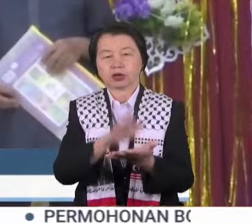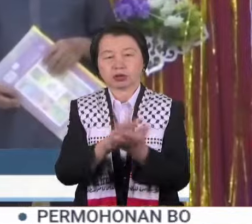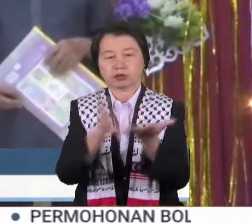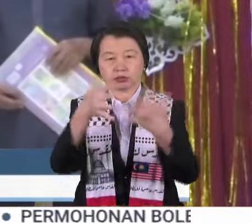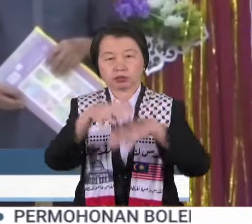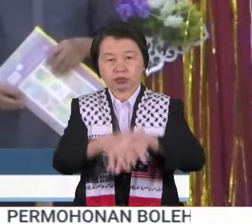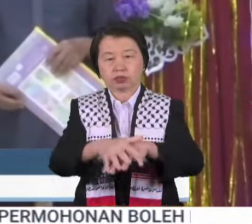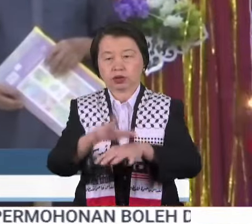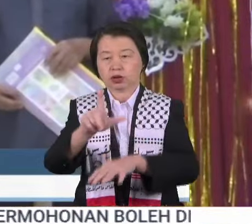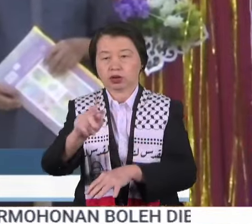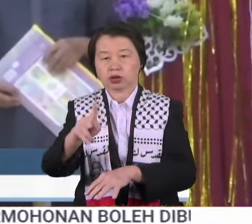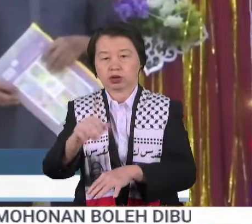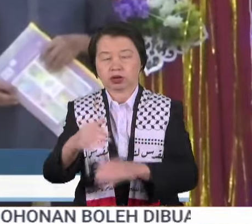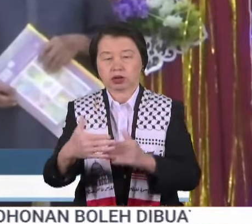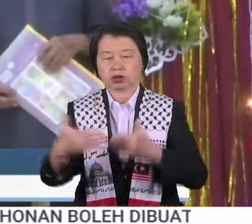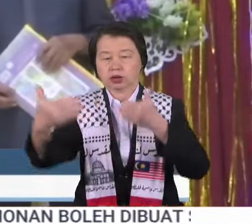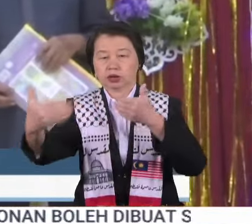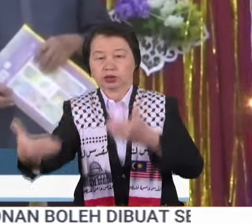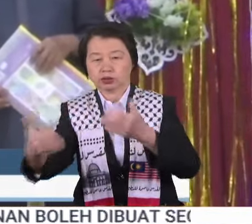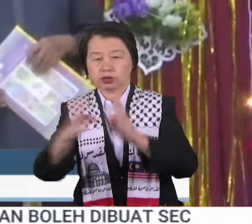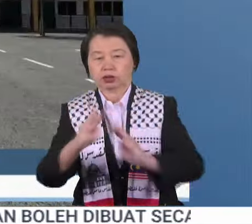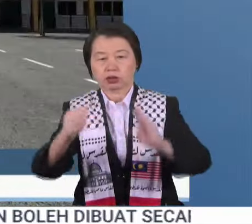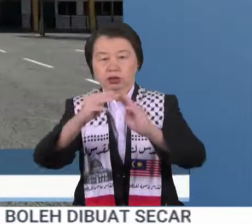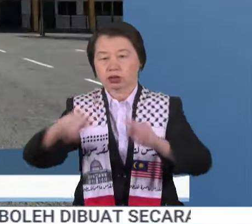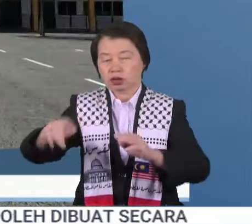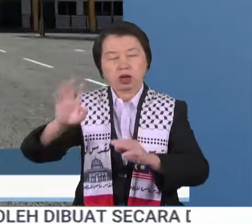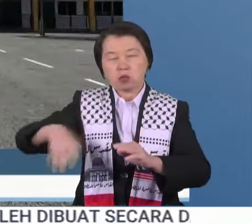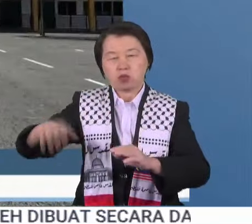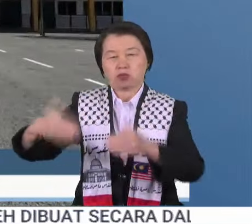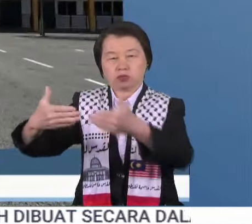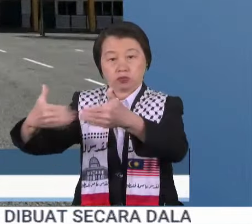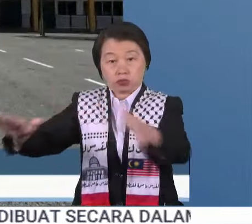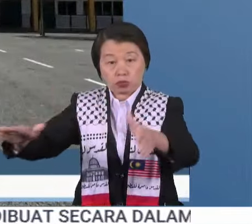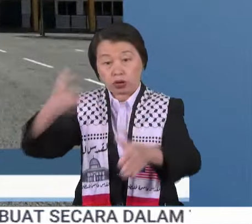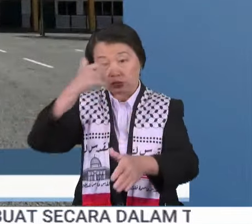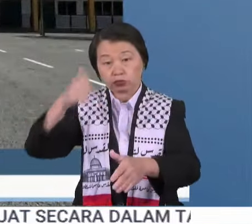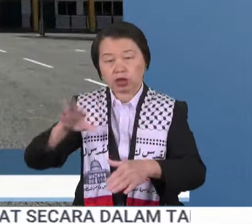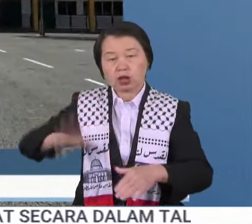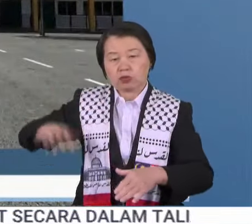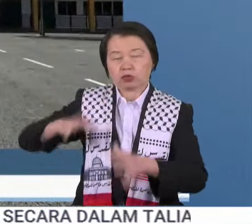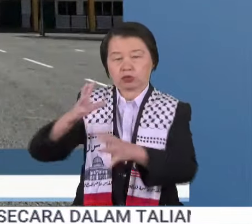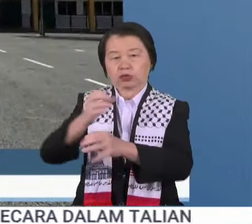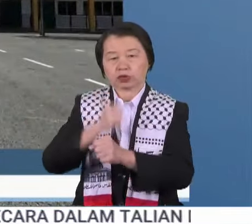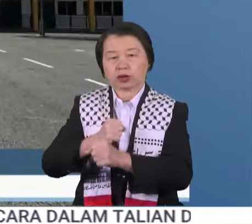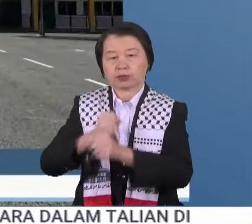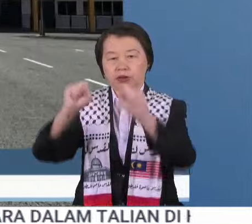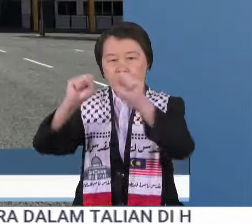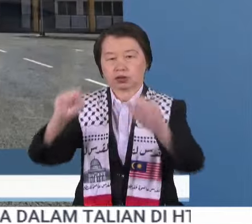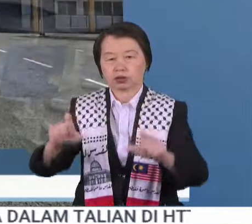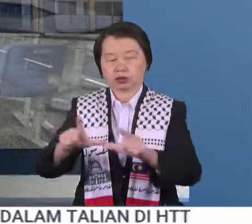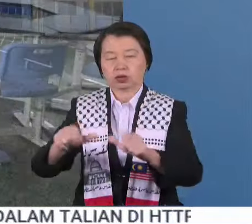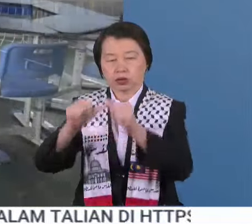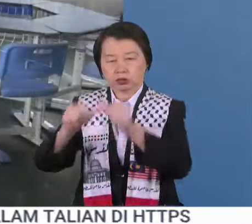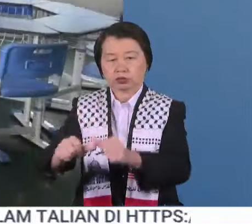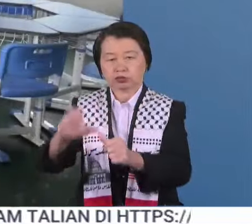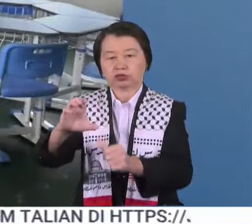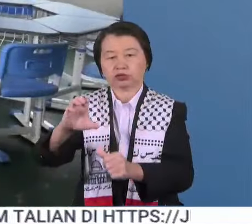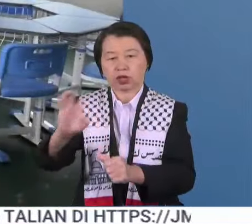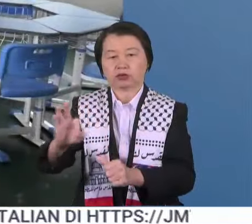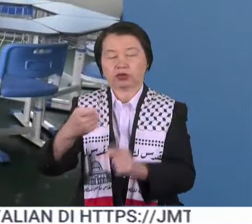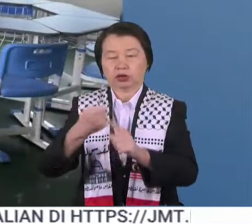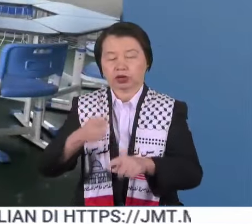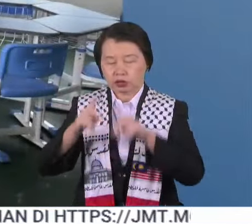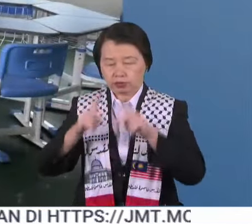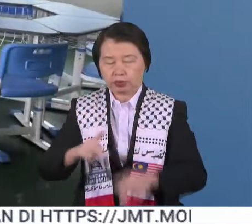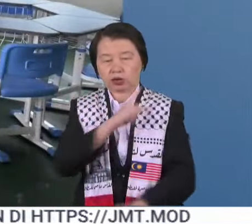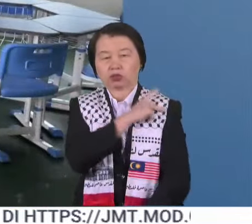lakis yang terletak di hadapan masjid an-nur masih belum dapat beroperasi kerana belum memperolehi sijil permit pendudukan dari pihak